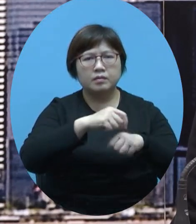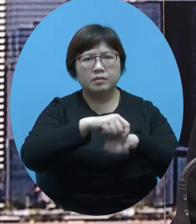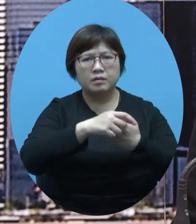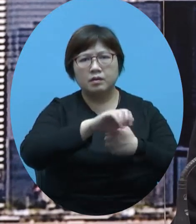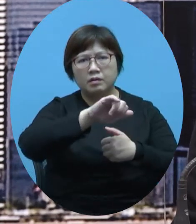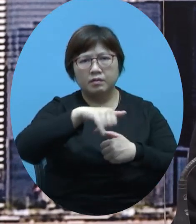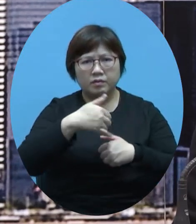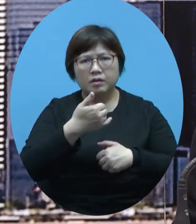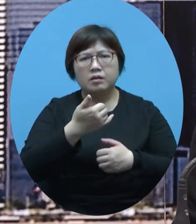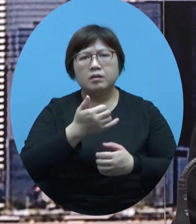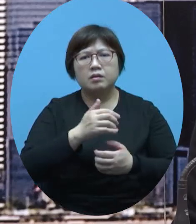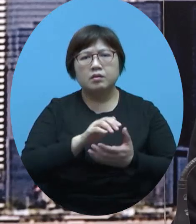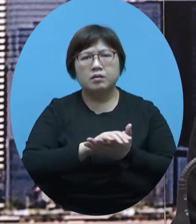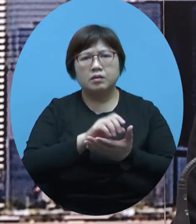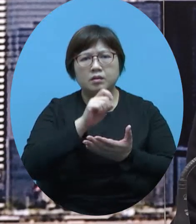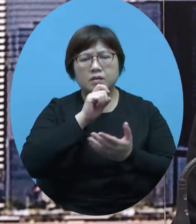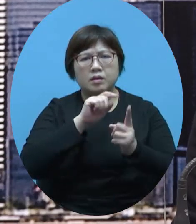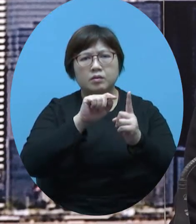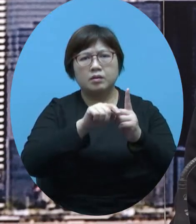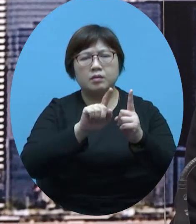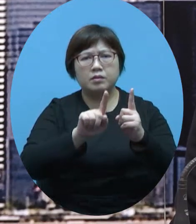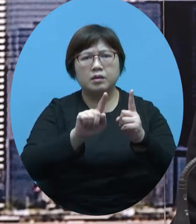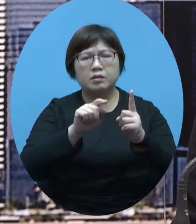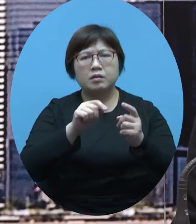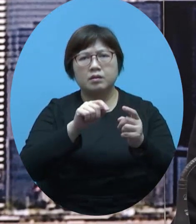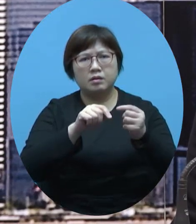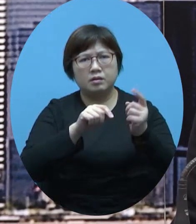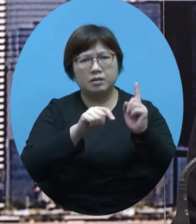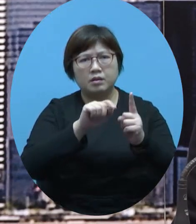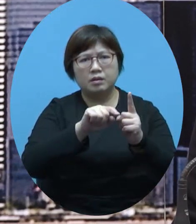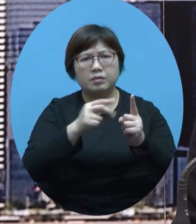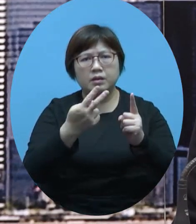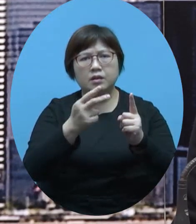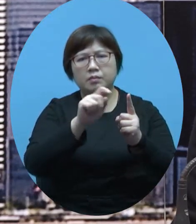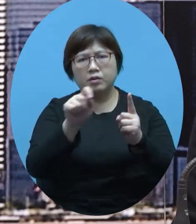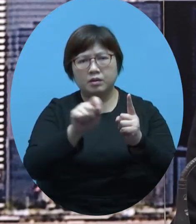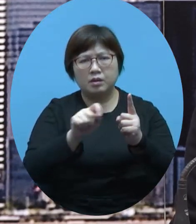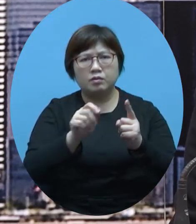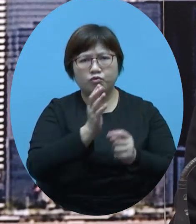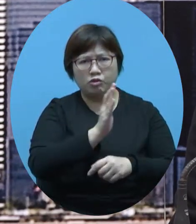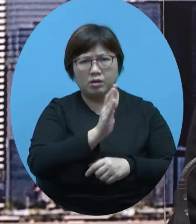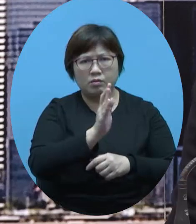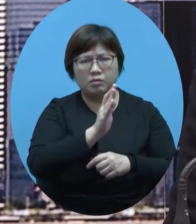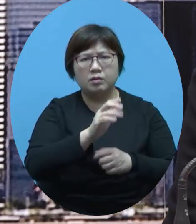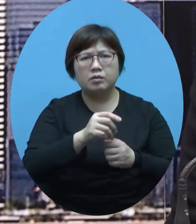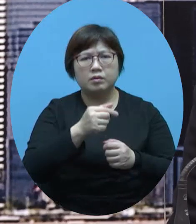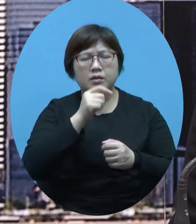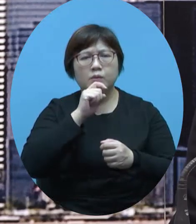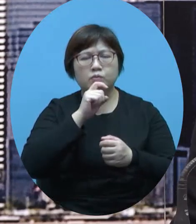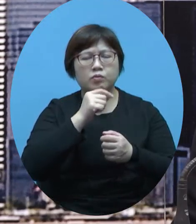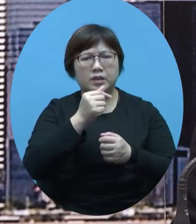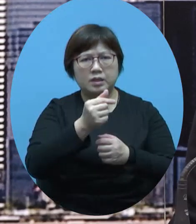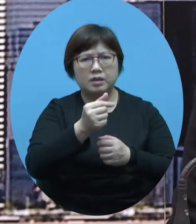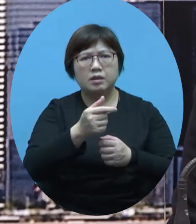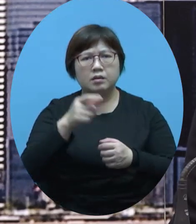呢大約是 1.1 至到 1.2 個百分比啦，嗰、那個陽性率嚇。咁、啊、當然即係每一天都